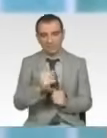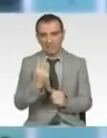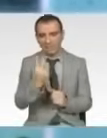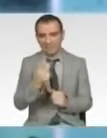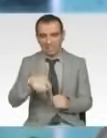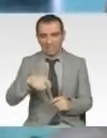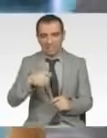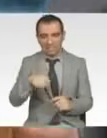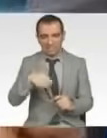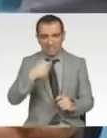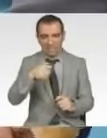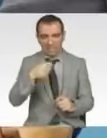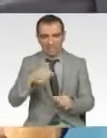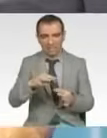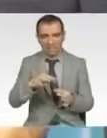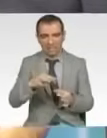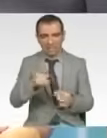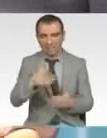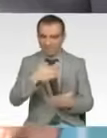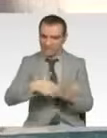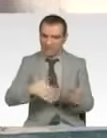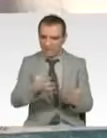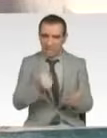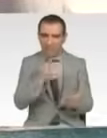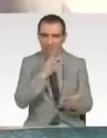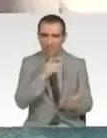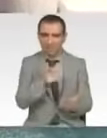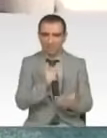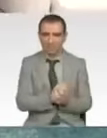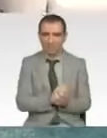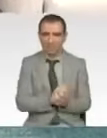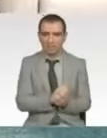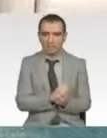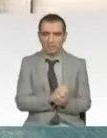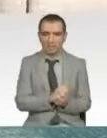yemek kaşığına yakın, onun yarısını alabiliriz.